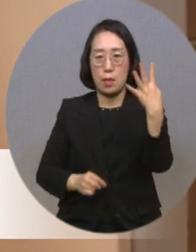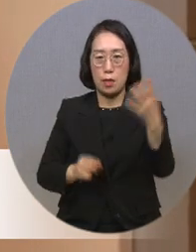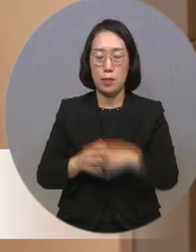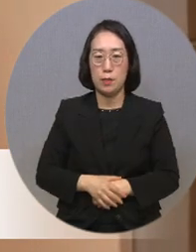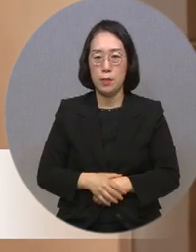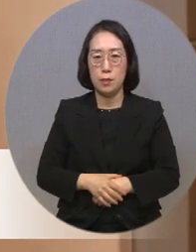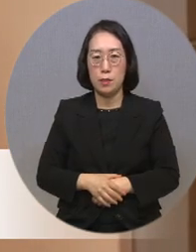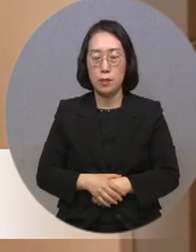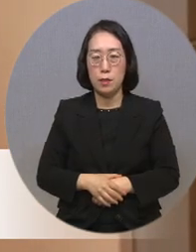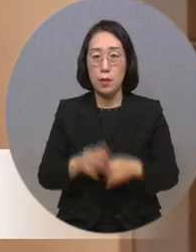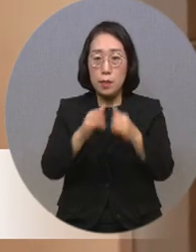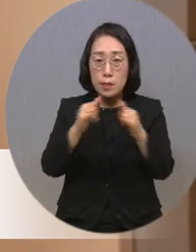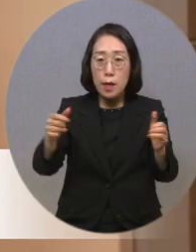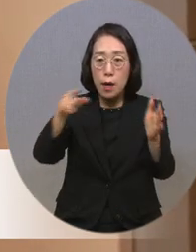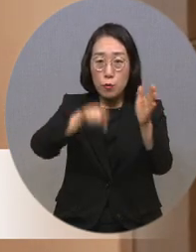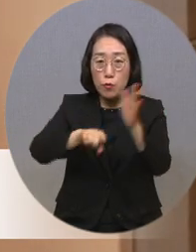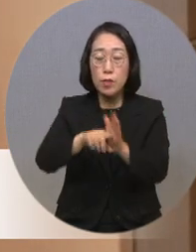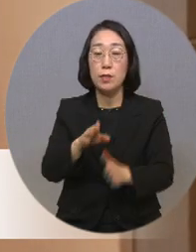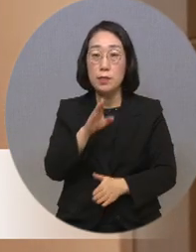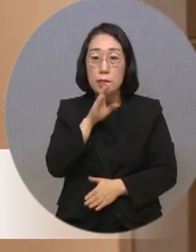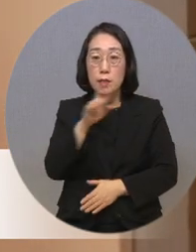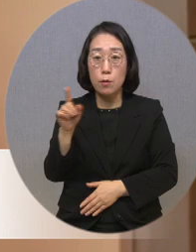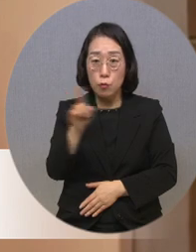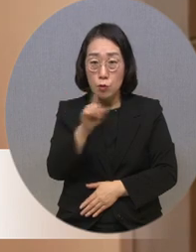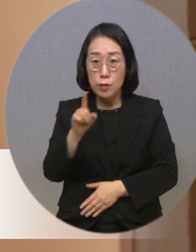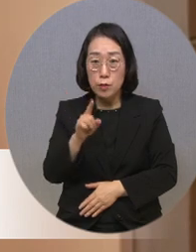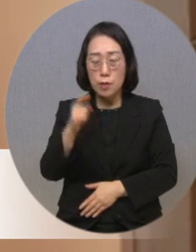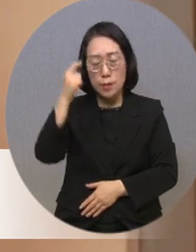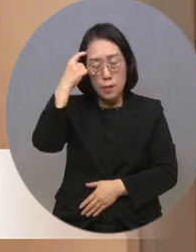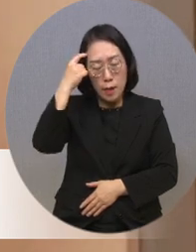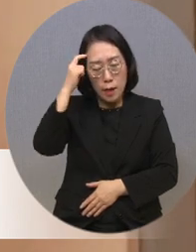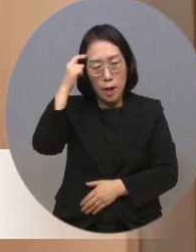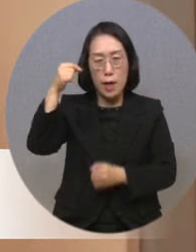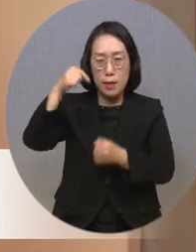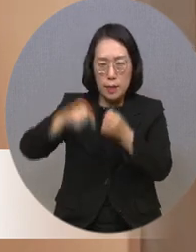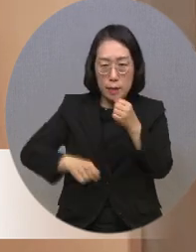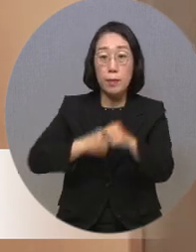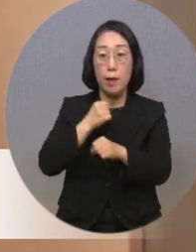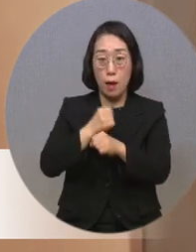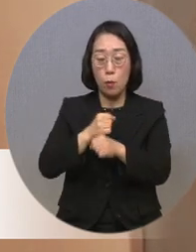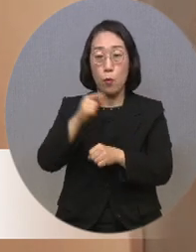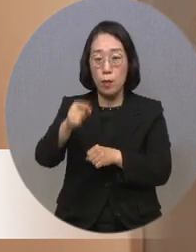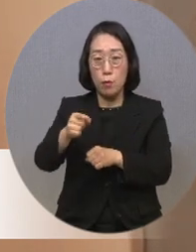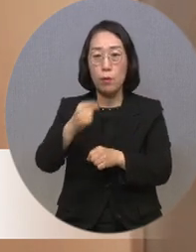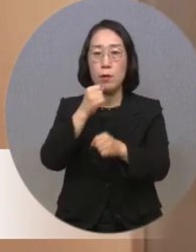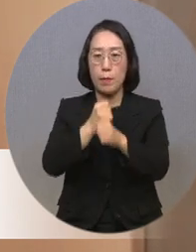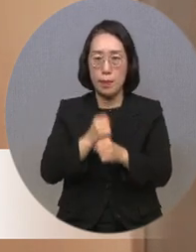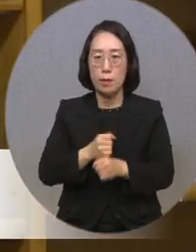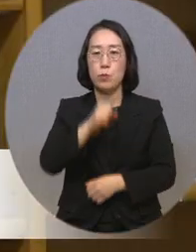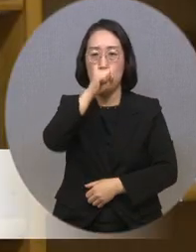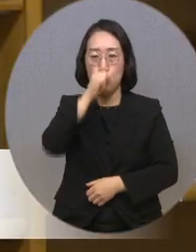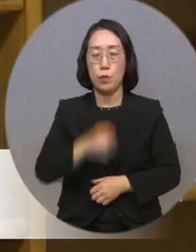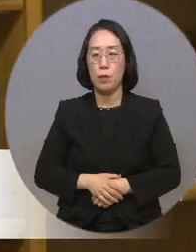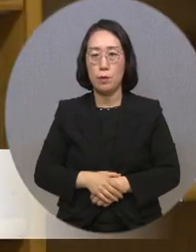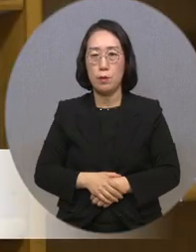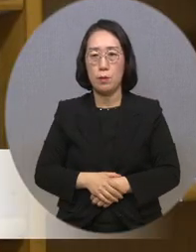의정부를 위한 것이 무엇인지를 고민을 해서 이런 시설들이 들어왔으면